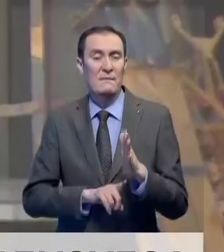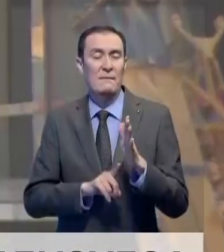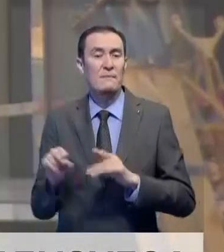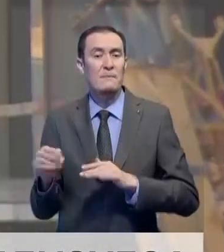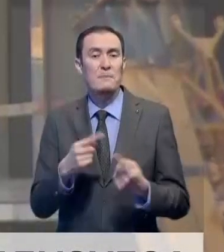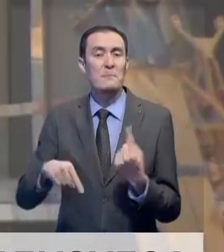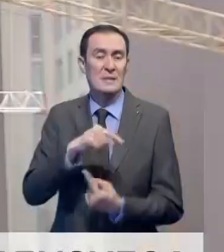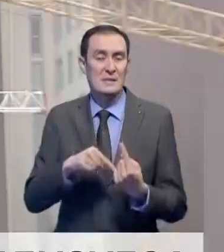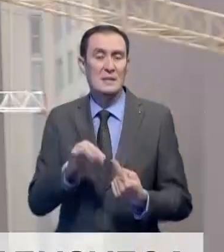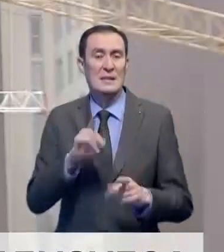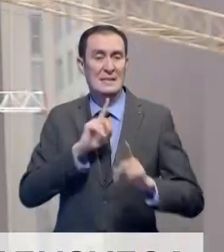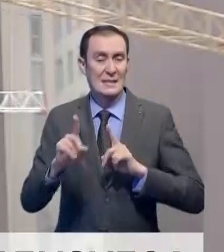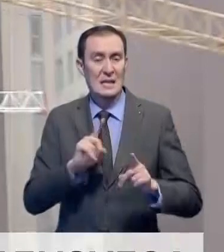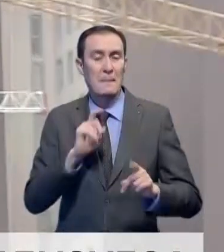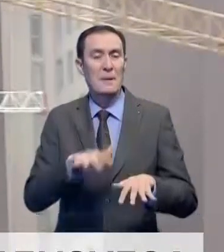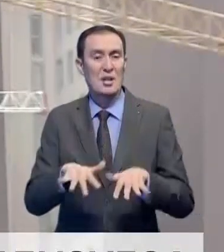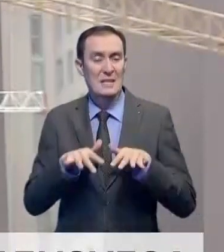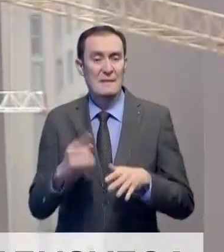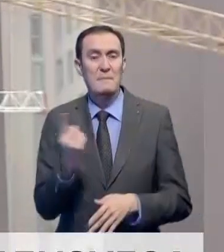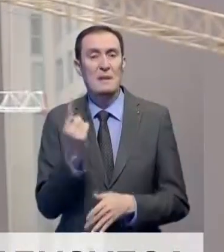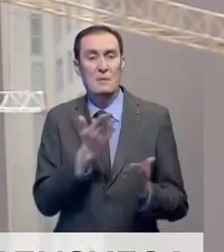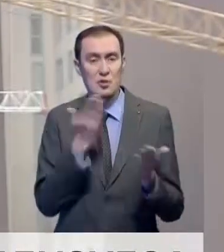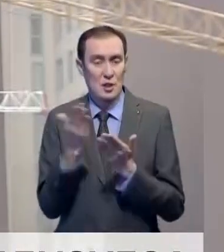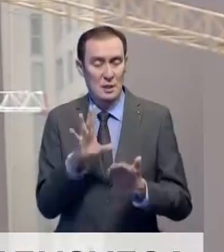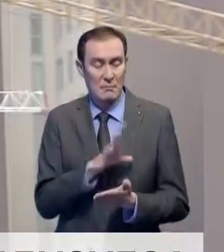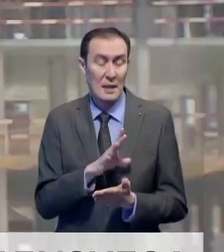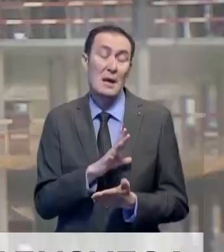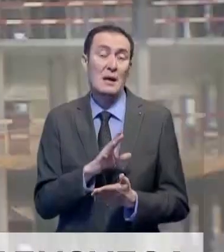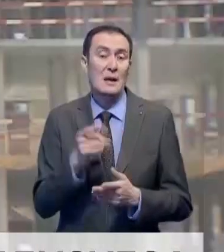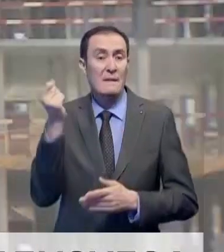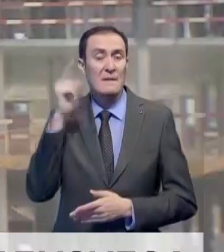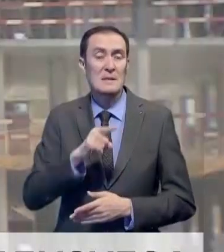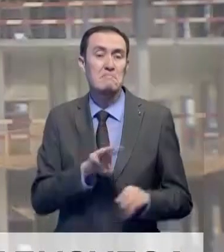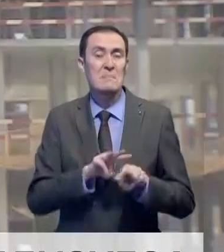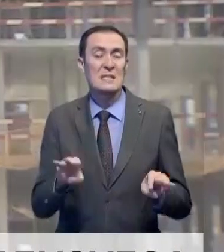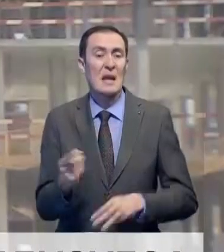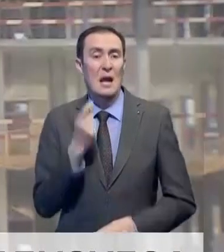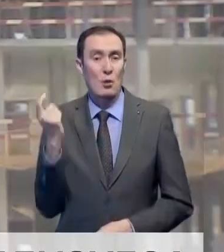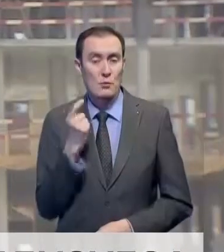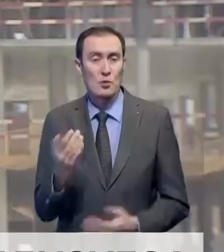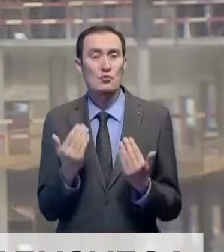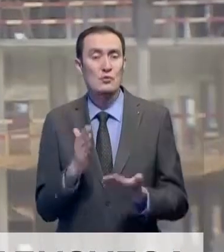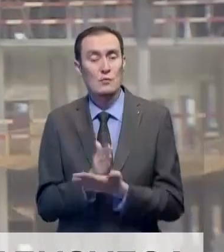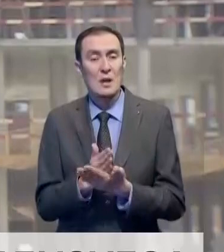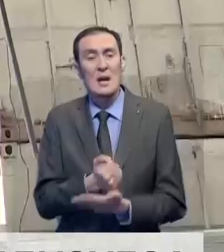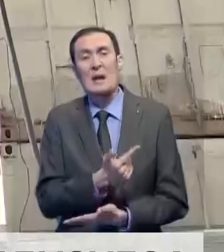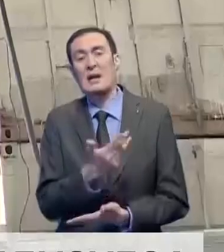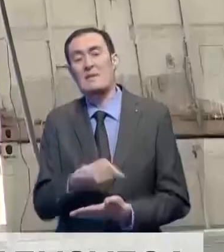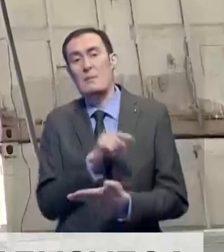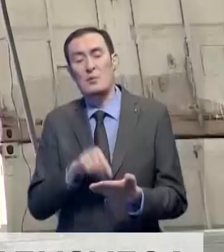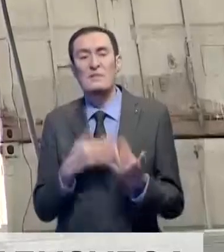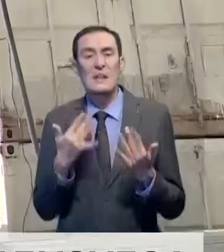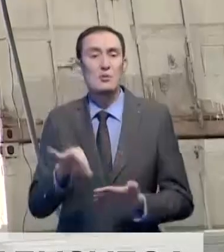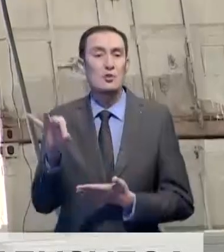ведения бизнеса рассмотрели на заседании мажилиса в первом чтении. Как пояснил министр национальной экономики, существует ряд вопросов,